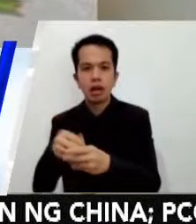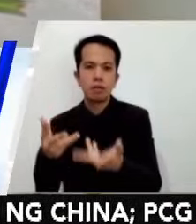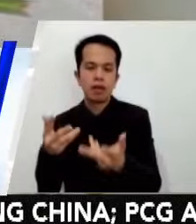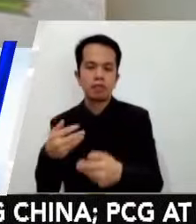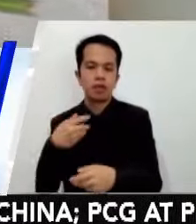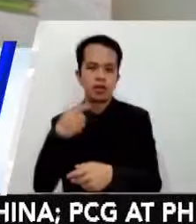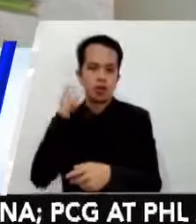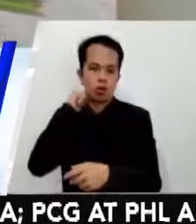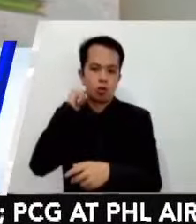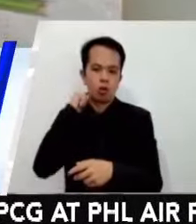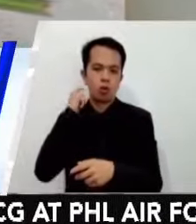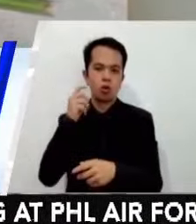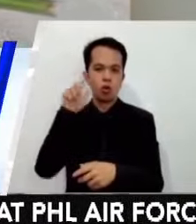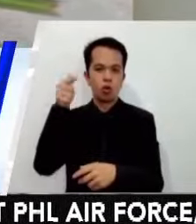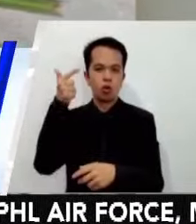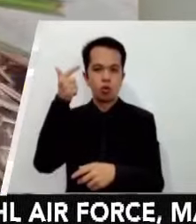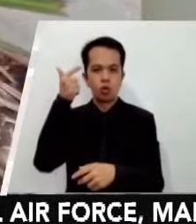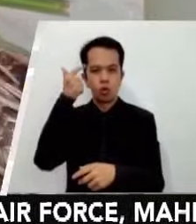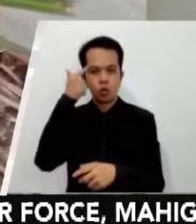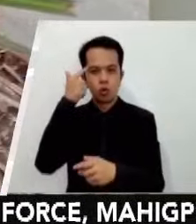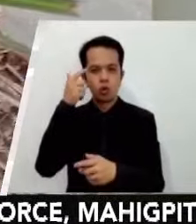siya ang mismong target.